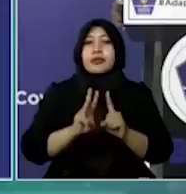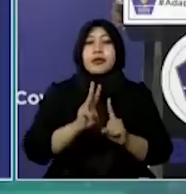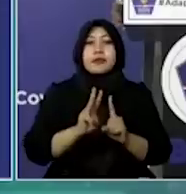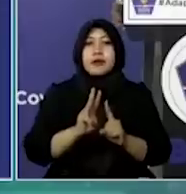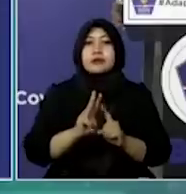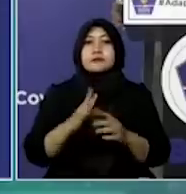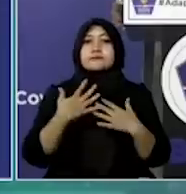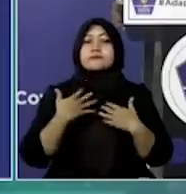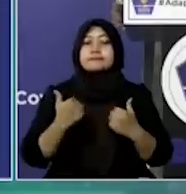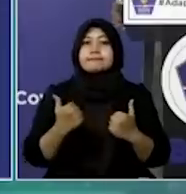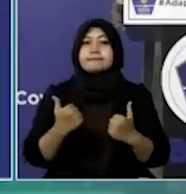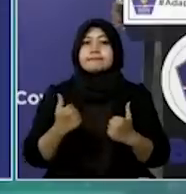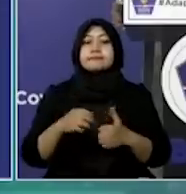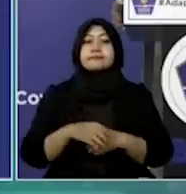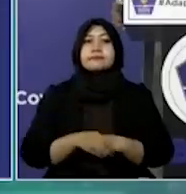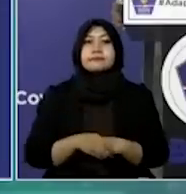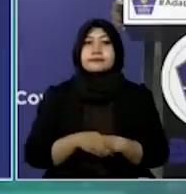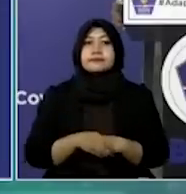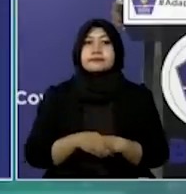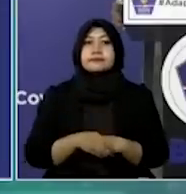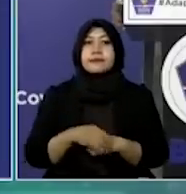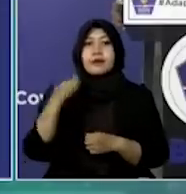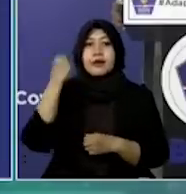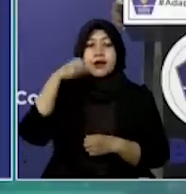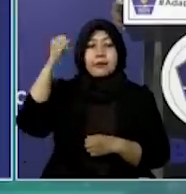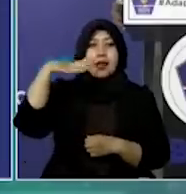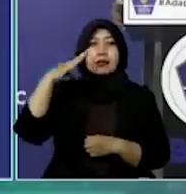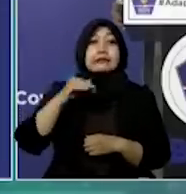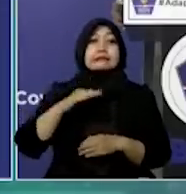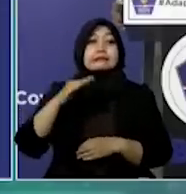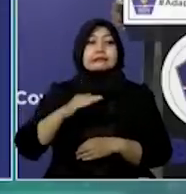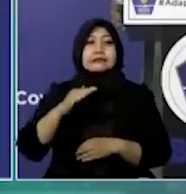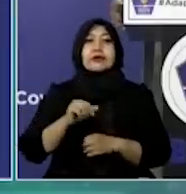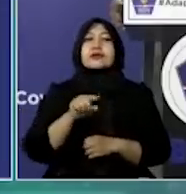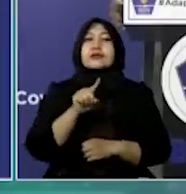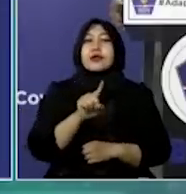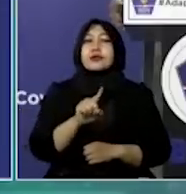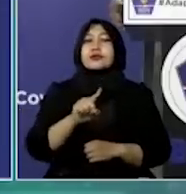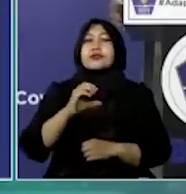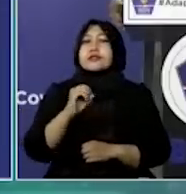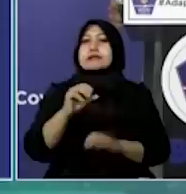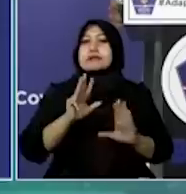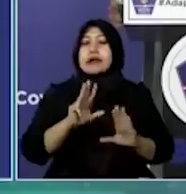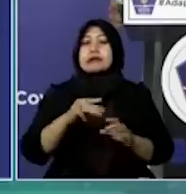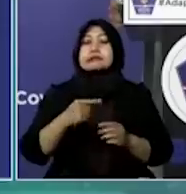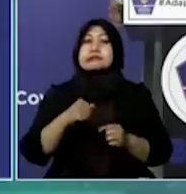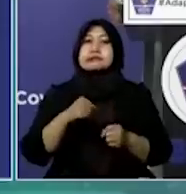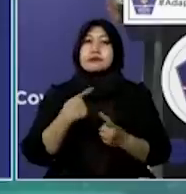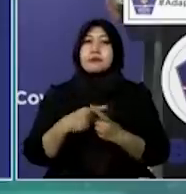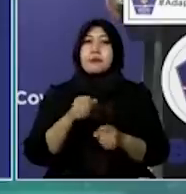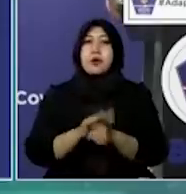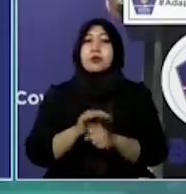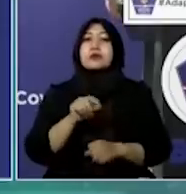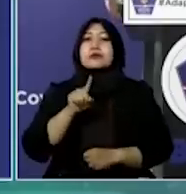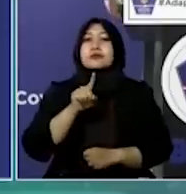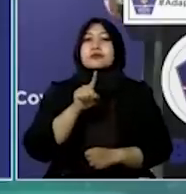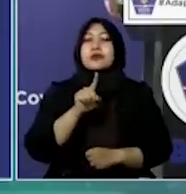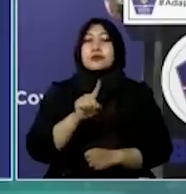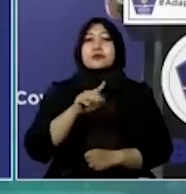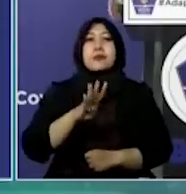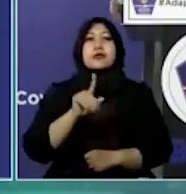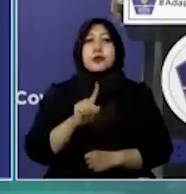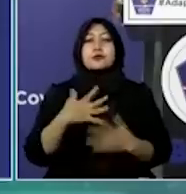sembuh di Kalimantan Selatan 109 kasus baru dan 41